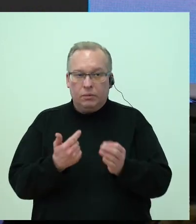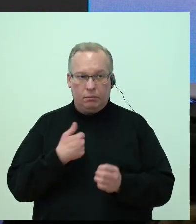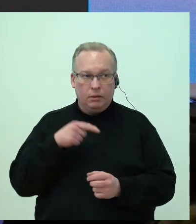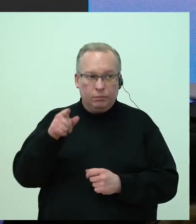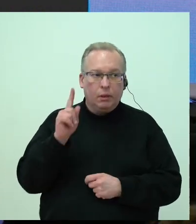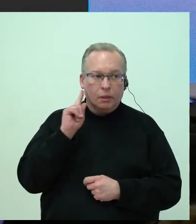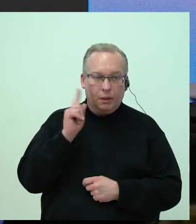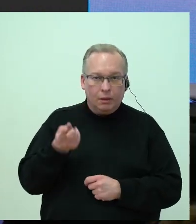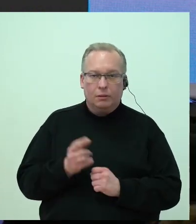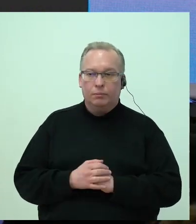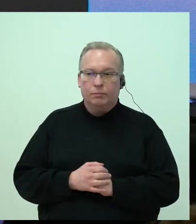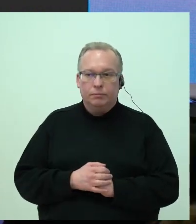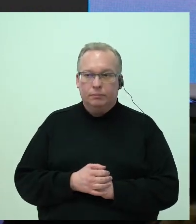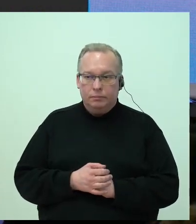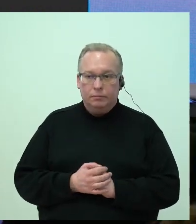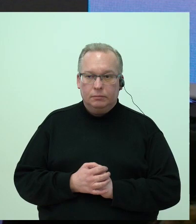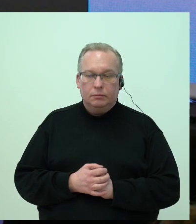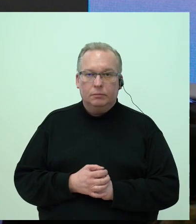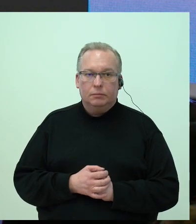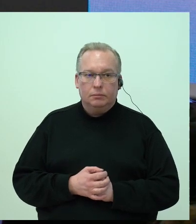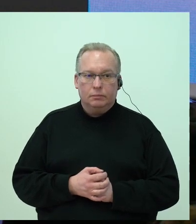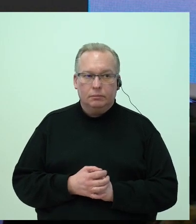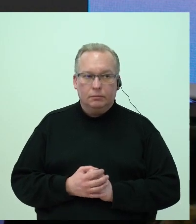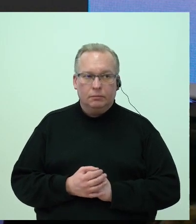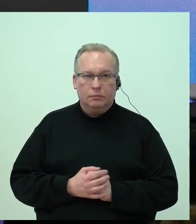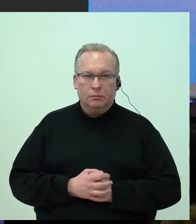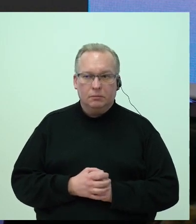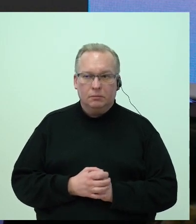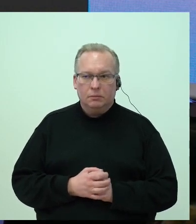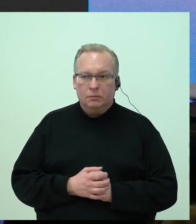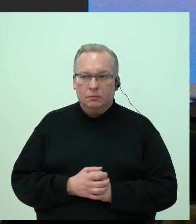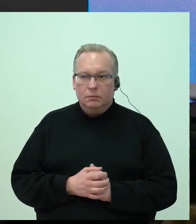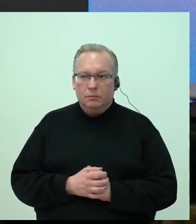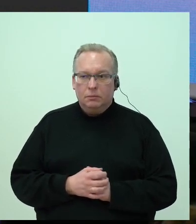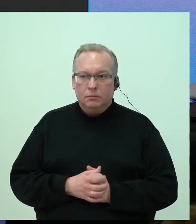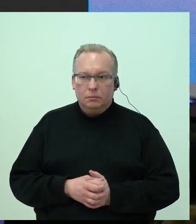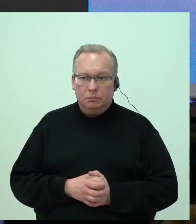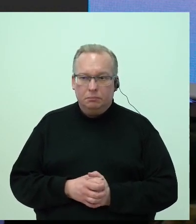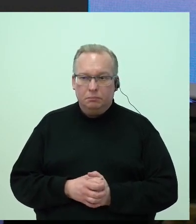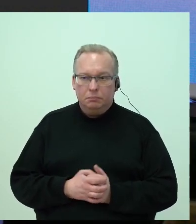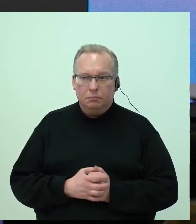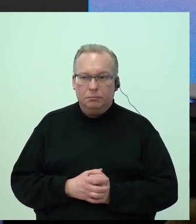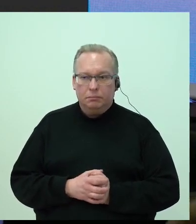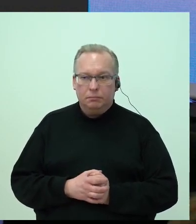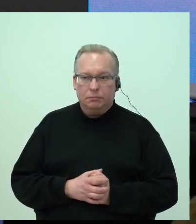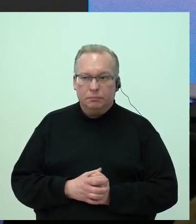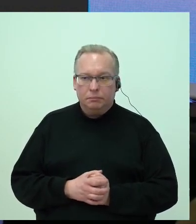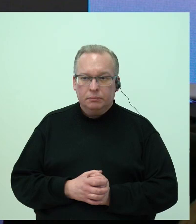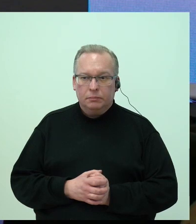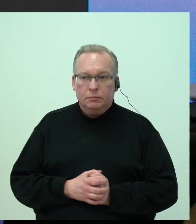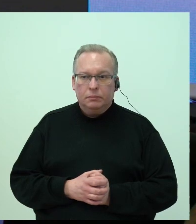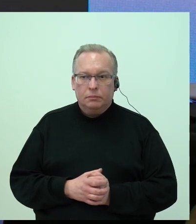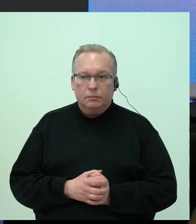jūsų negirdime. Maybe now? Yes, Don't hear me? yes, we do. Please. Because